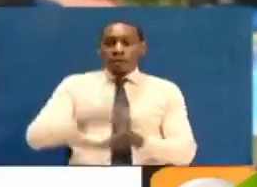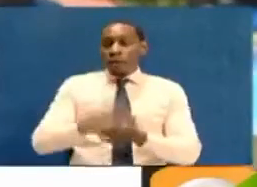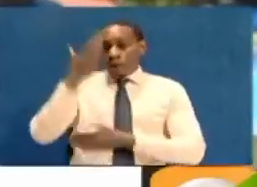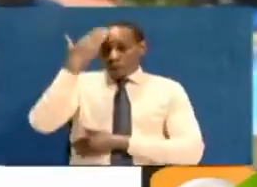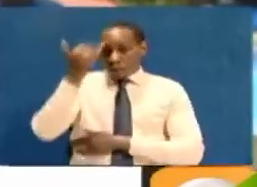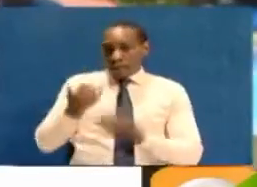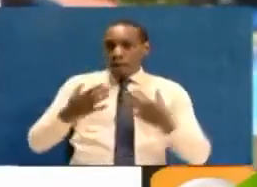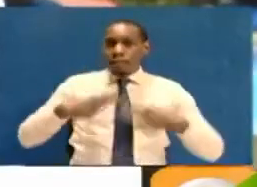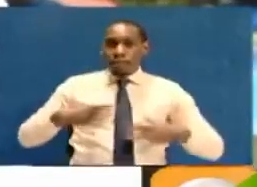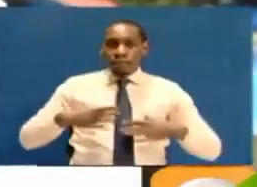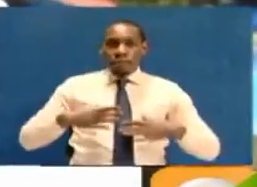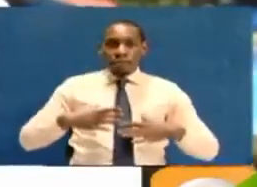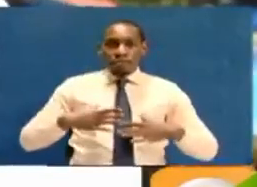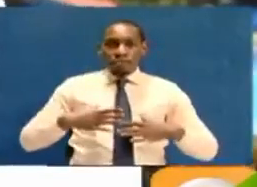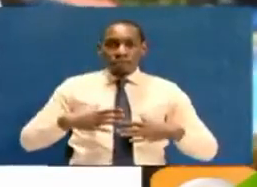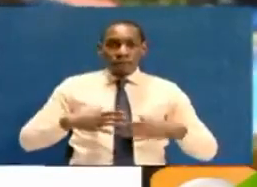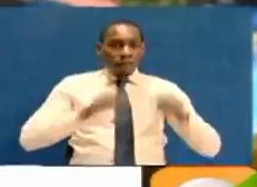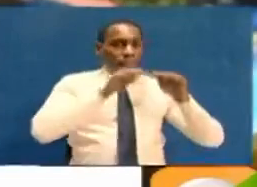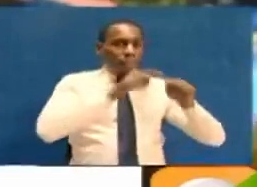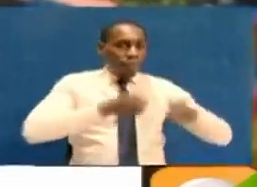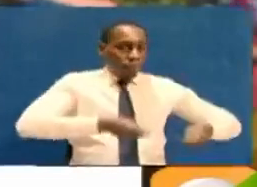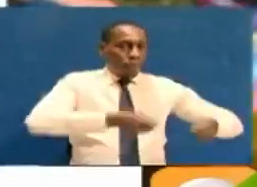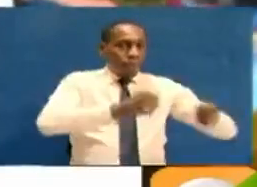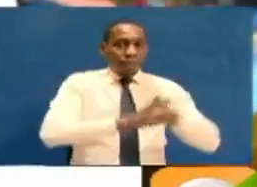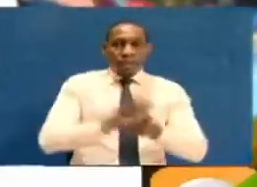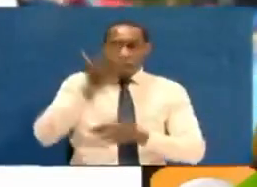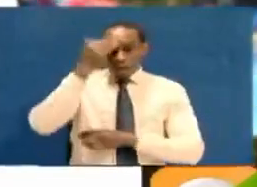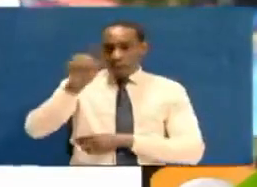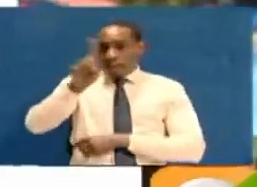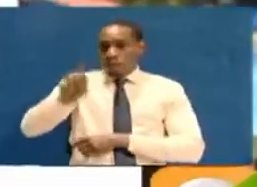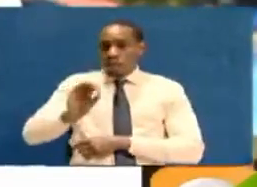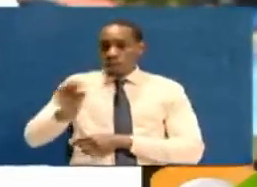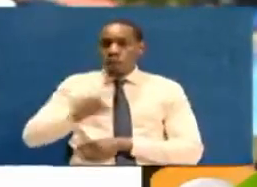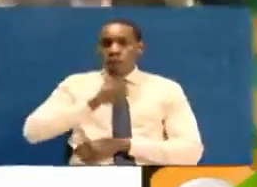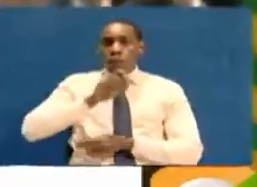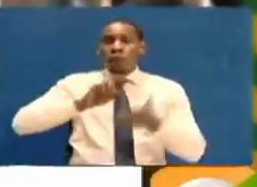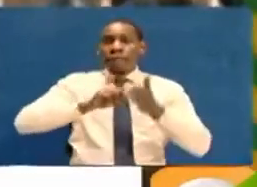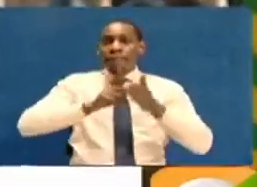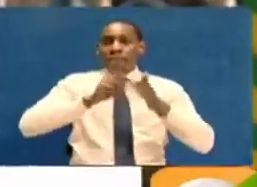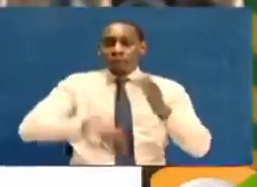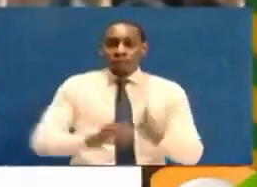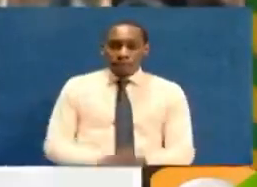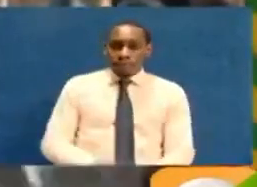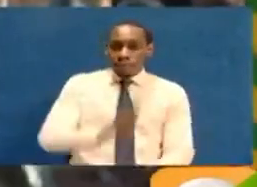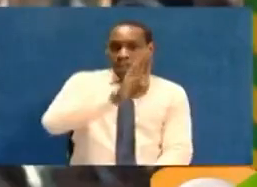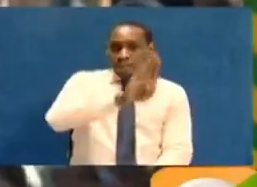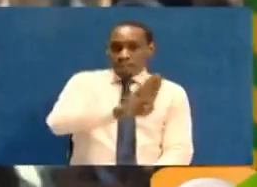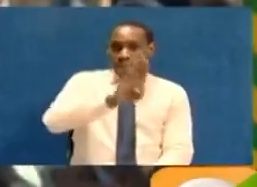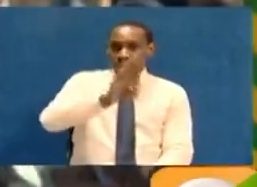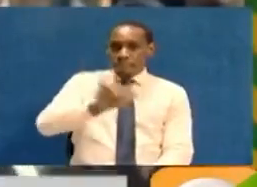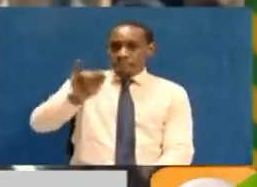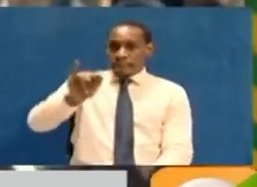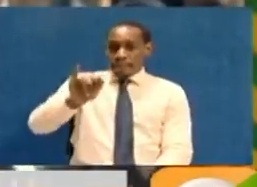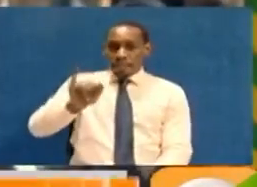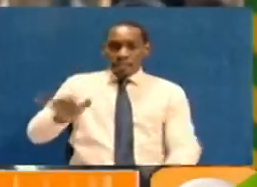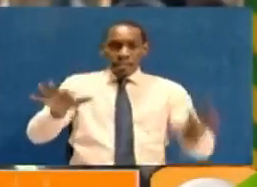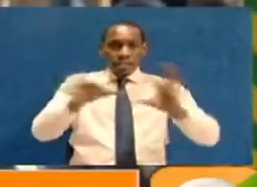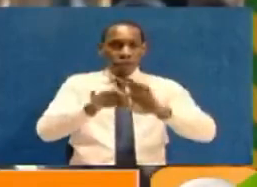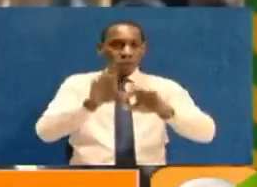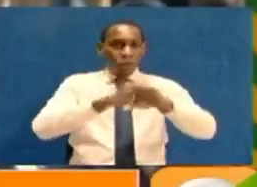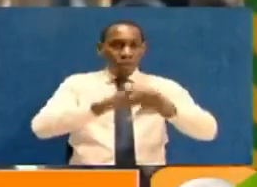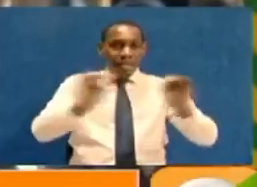Mbona watu wanasumbuka na Wilbaro? Mbona wasiulize hii kuku ni ya nini? BBI ni muungano